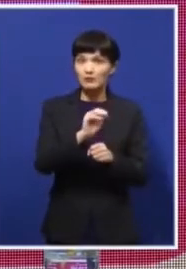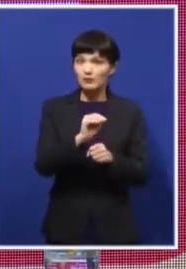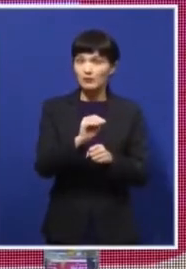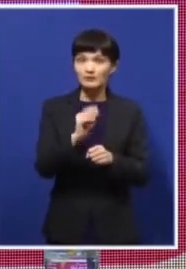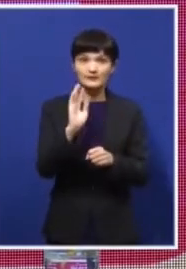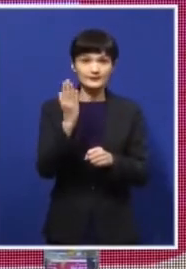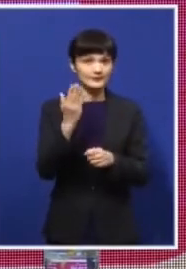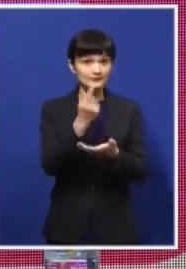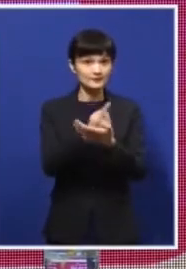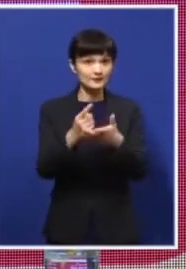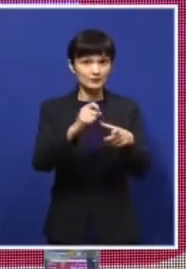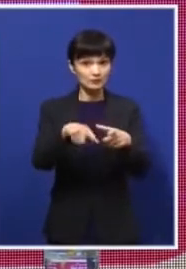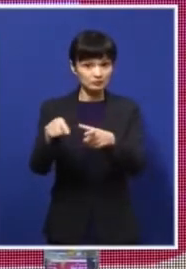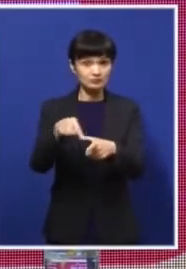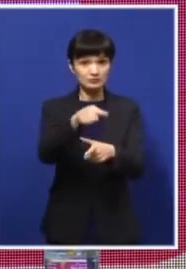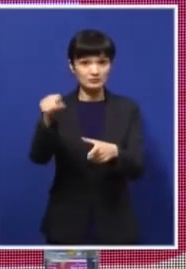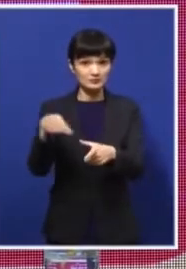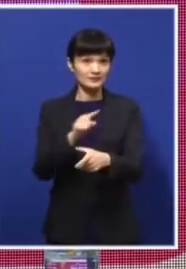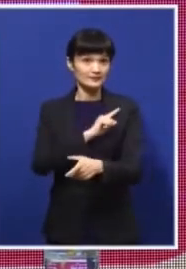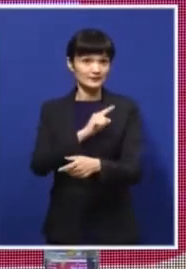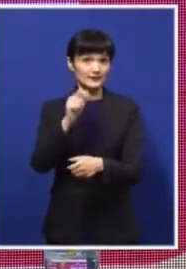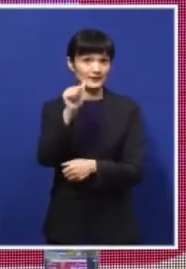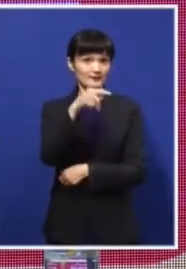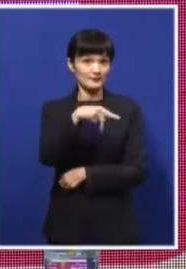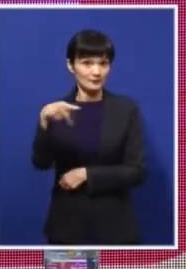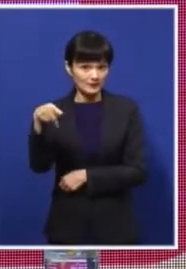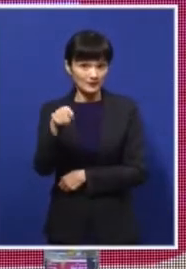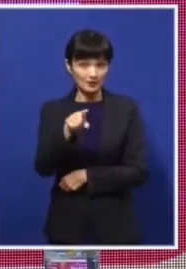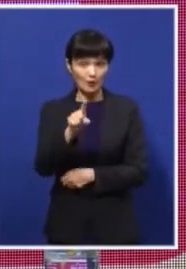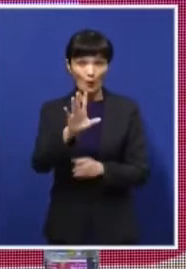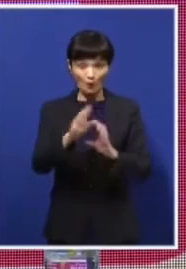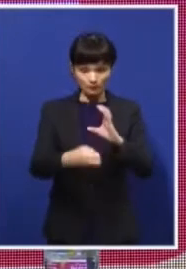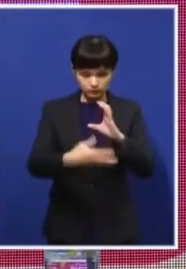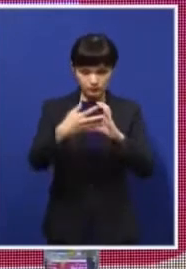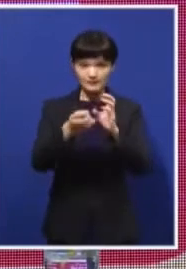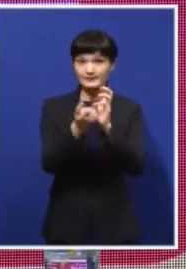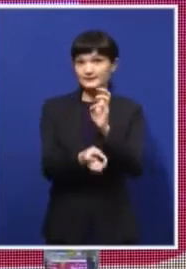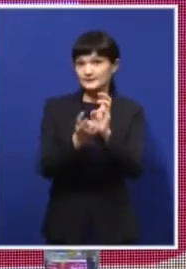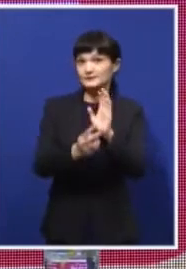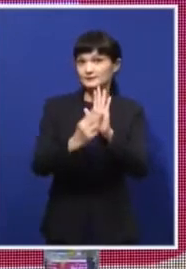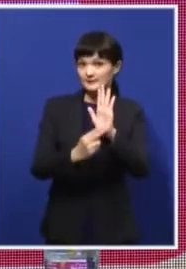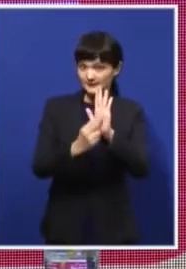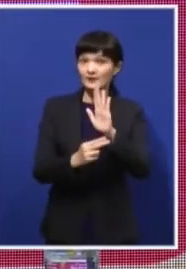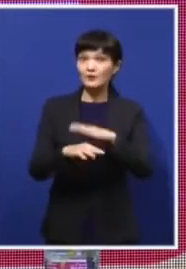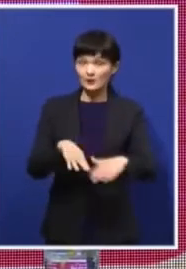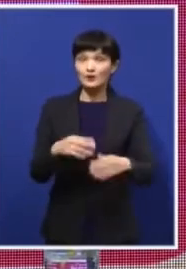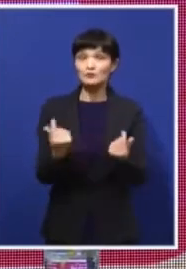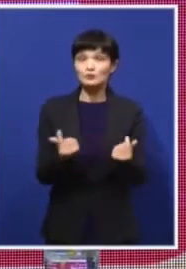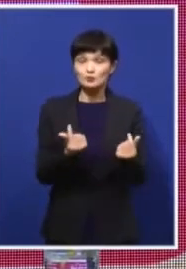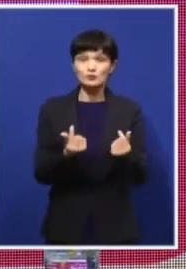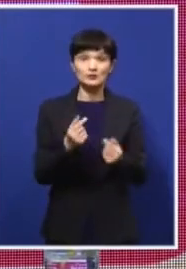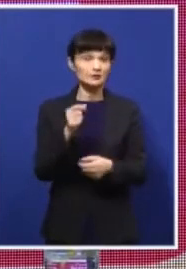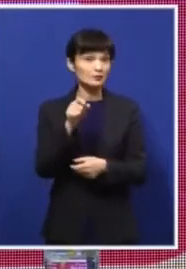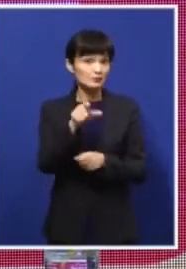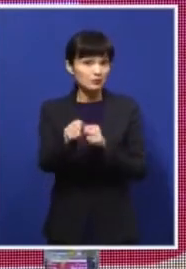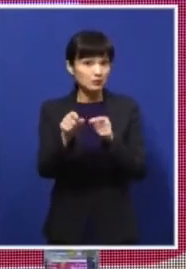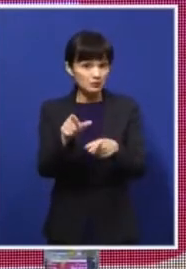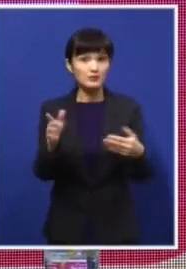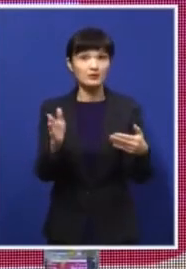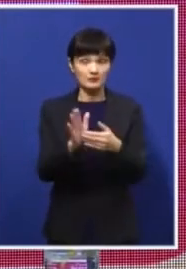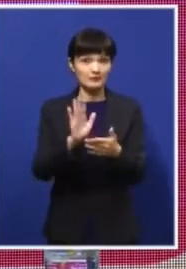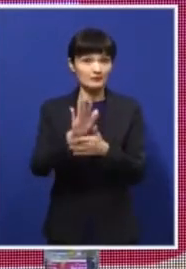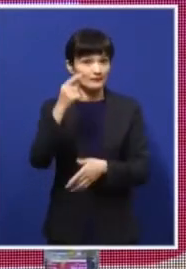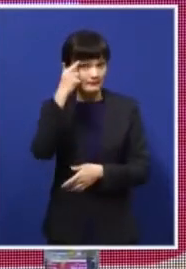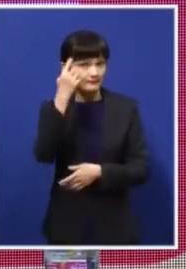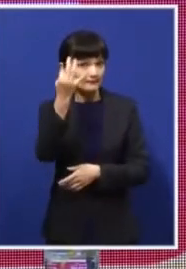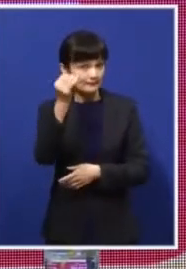网站或者 App 上面可能会有更细的，包含说他消费之后几天呢才能够兑领啊等等，才能够回馈啊，